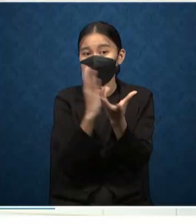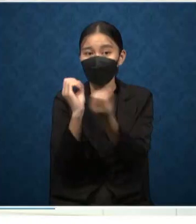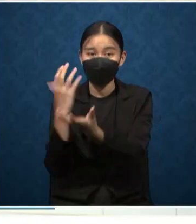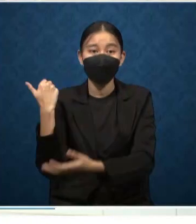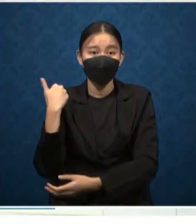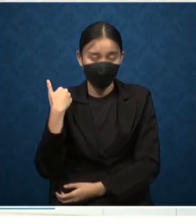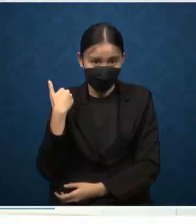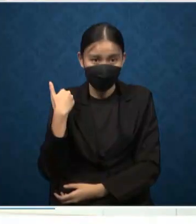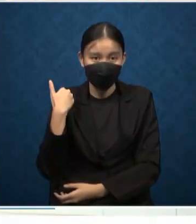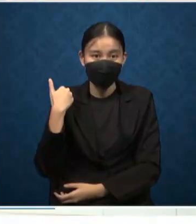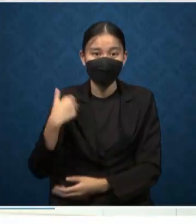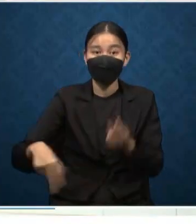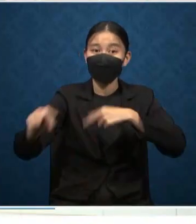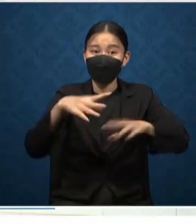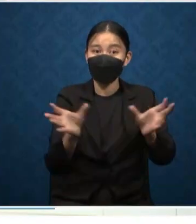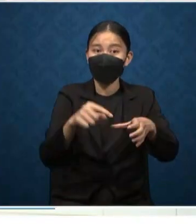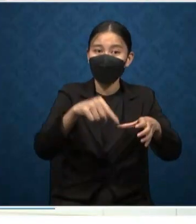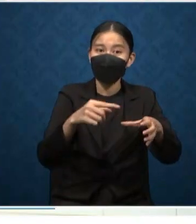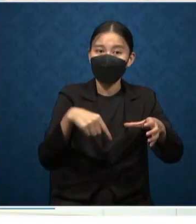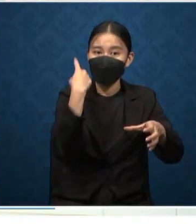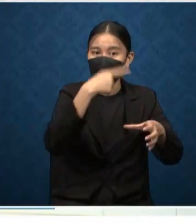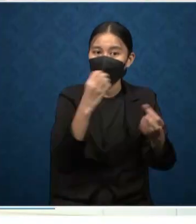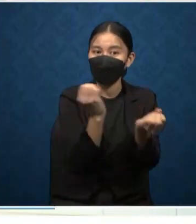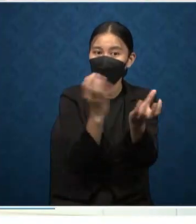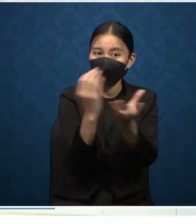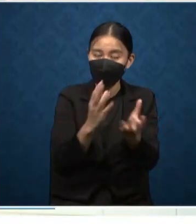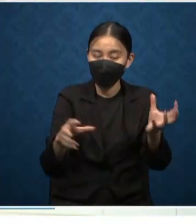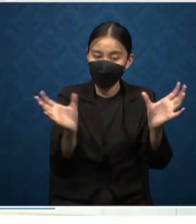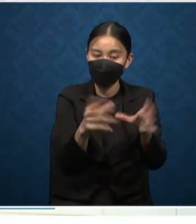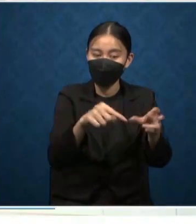ก็จะต้องไปการกุ้มคอรกับบุ่คคลทเป็เยื่อ